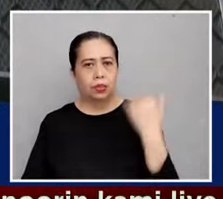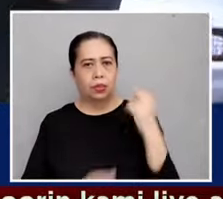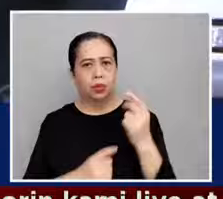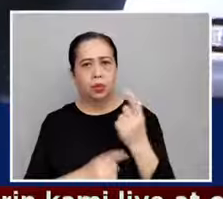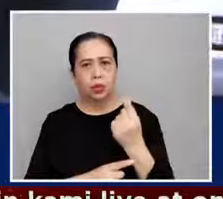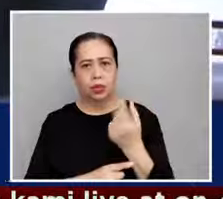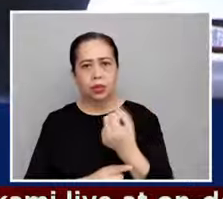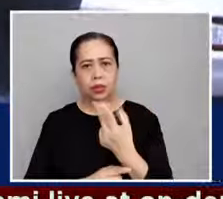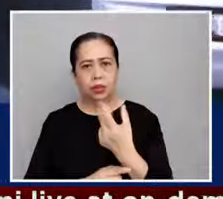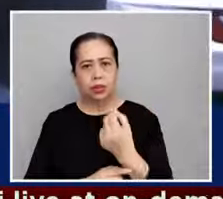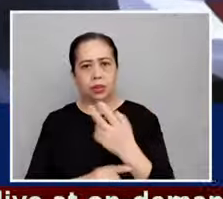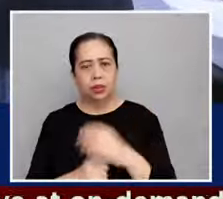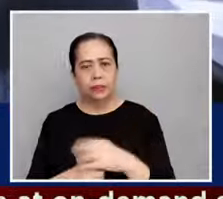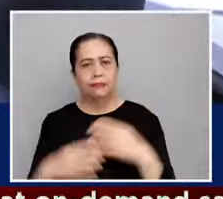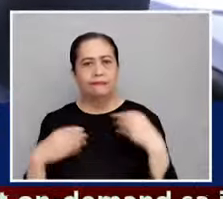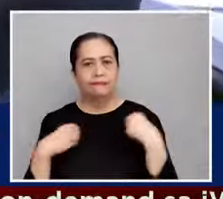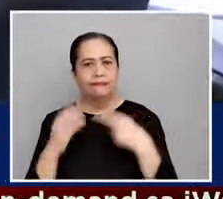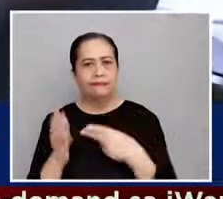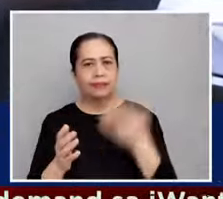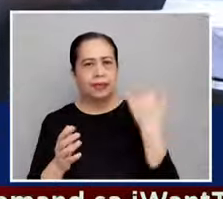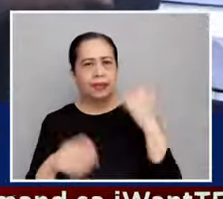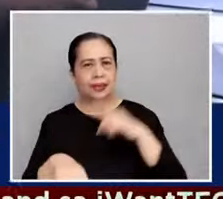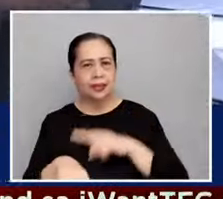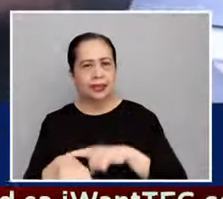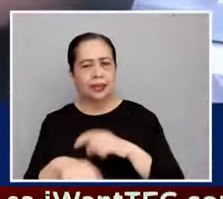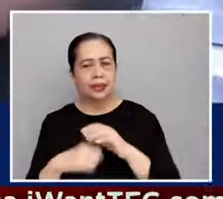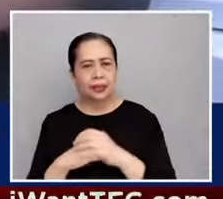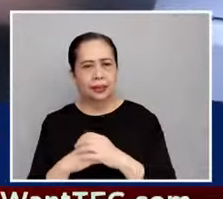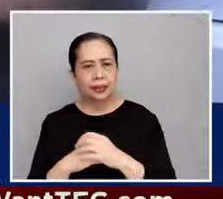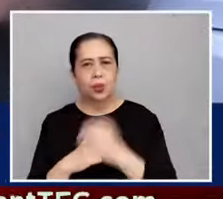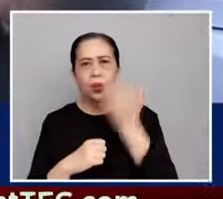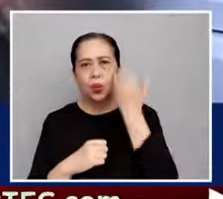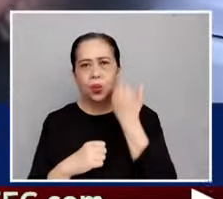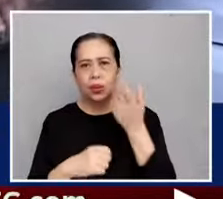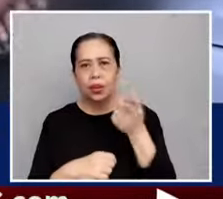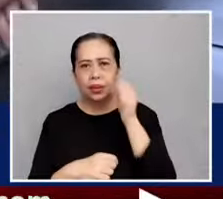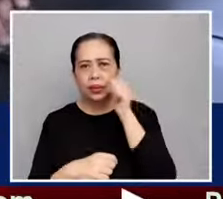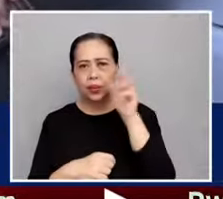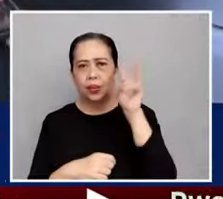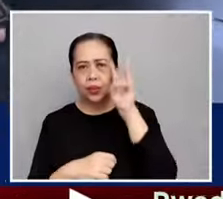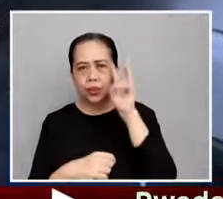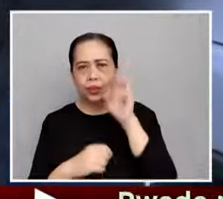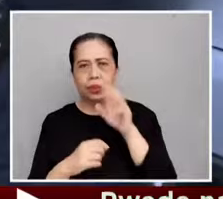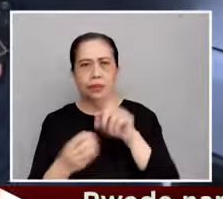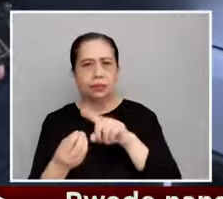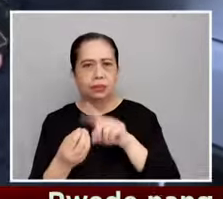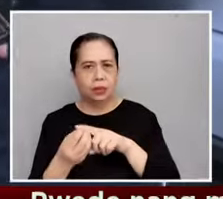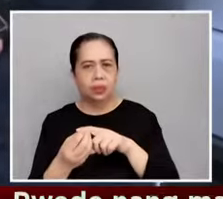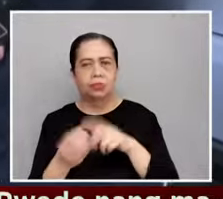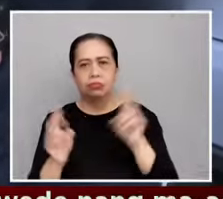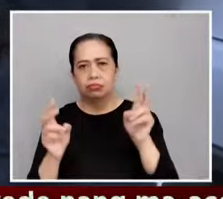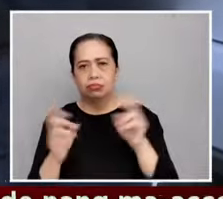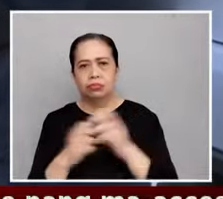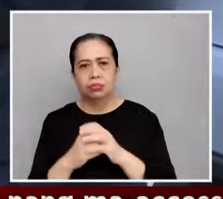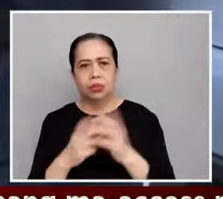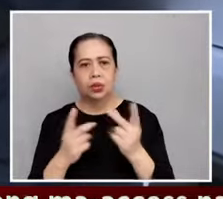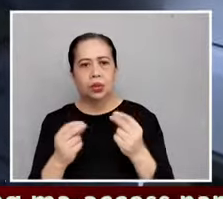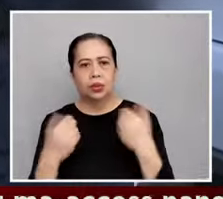2013. Aminado siya na noong mga panahong yun, kulang ang kanyang kaalaman tungkol dito. I do